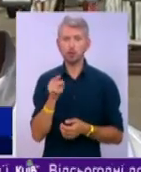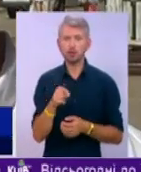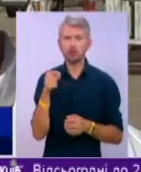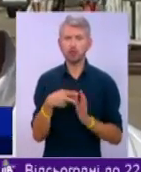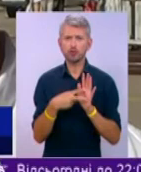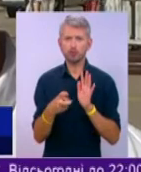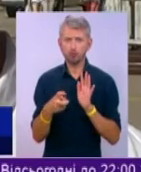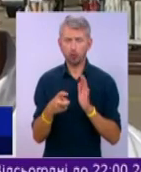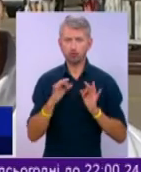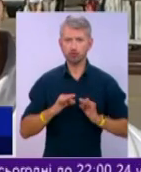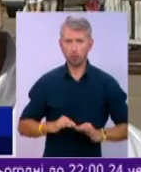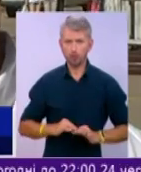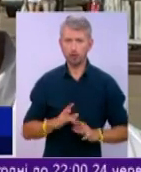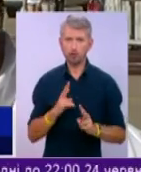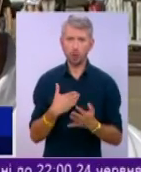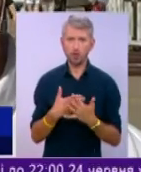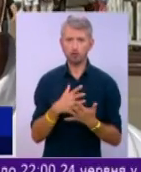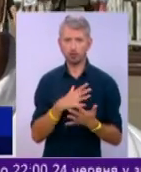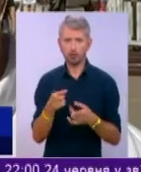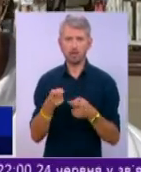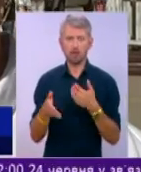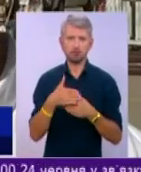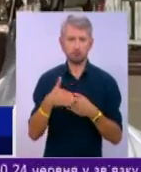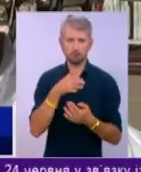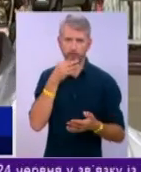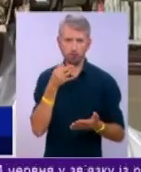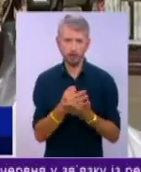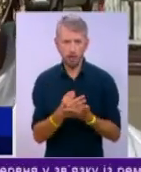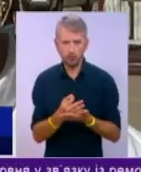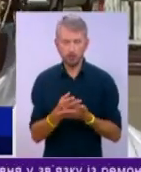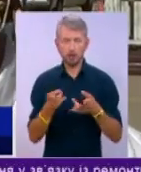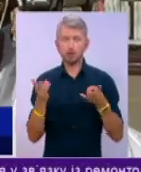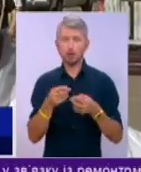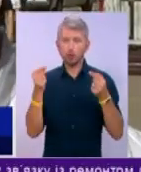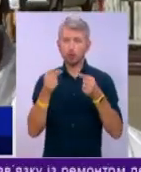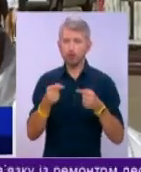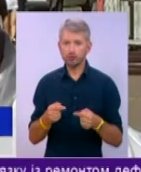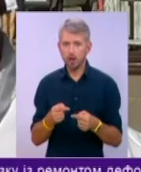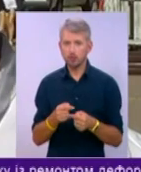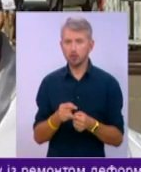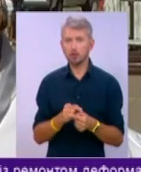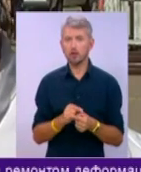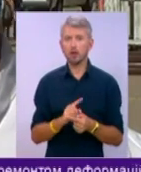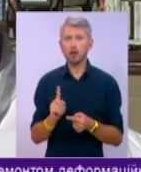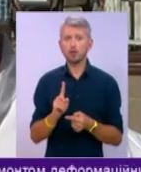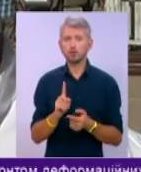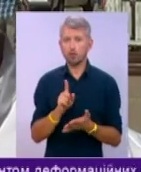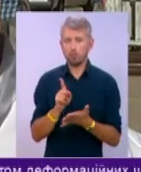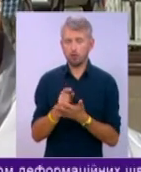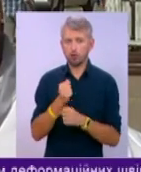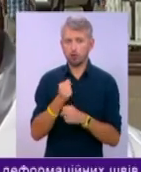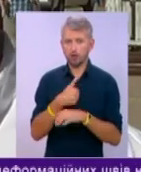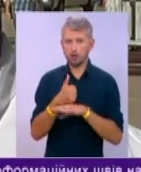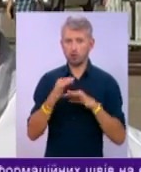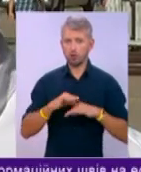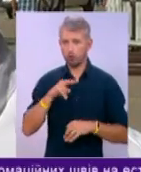1700 чиновників, які нібито були притягнені до кримінальної відповідальності, то варто уточняти, і що б мав би зробити генеральний прокурор